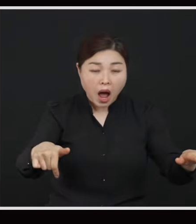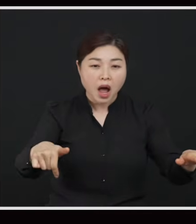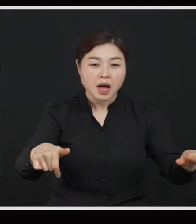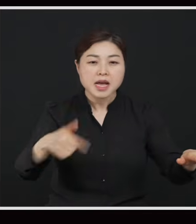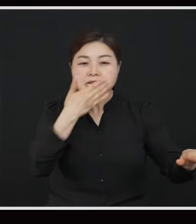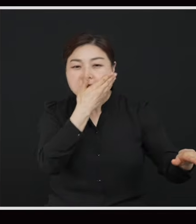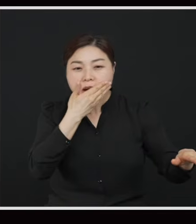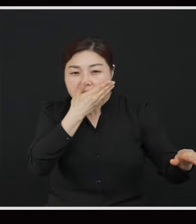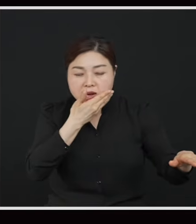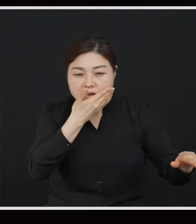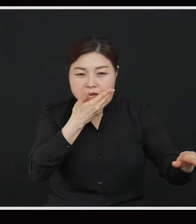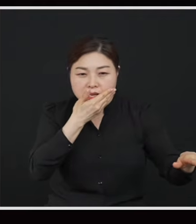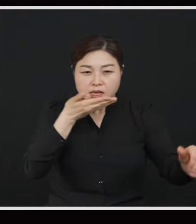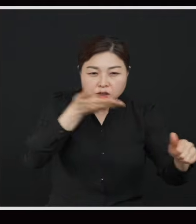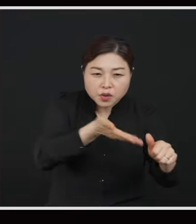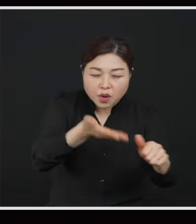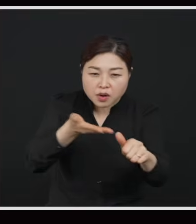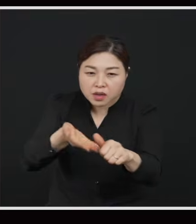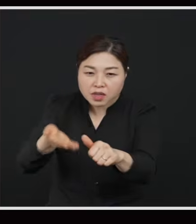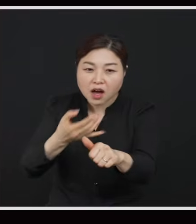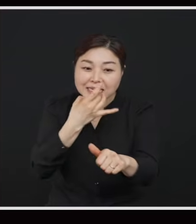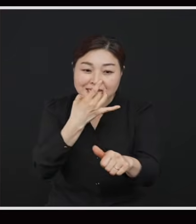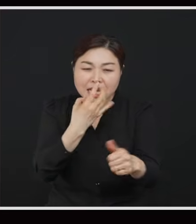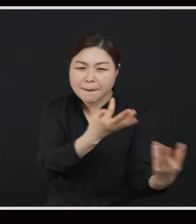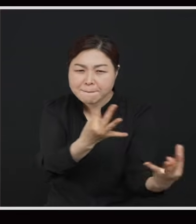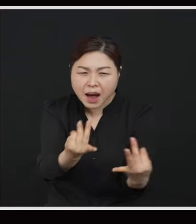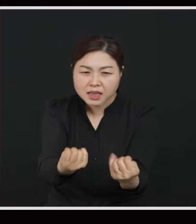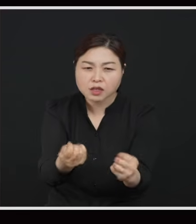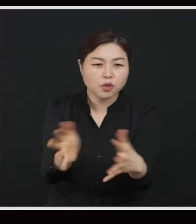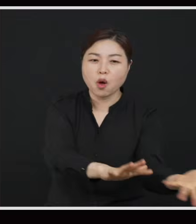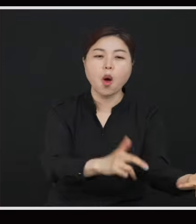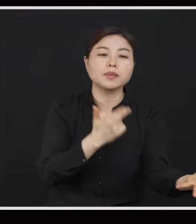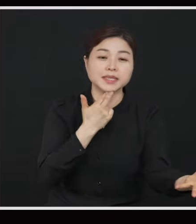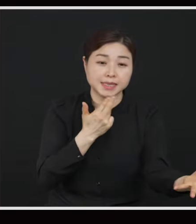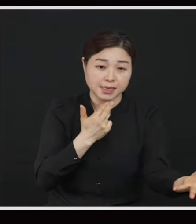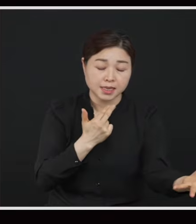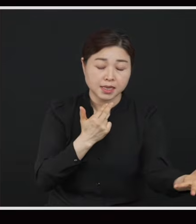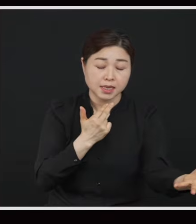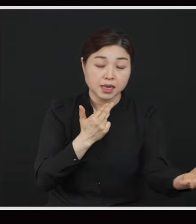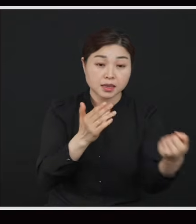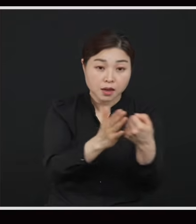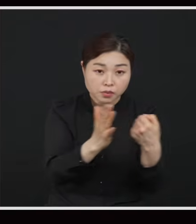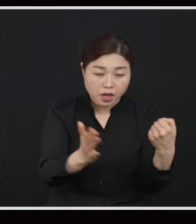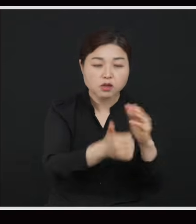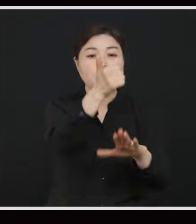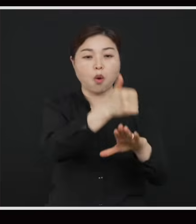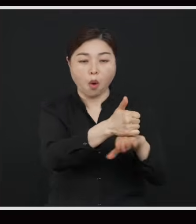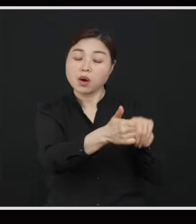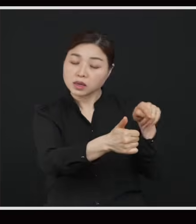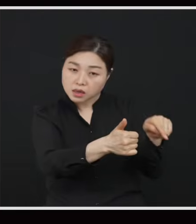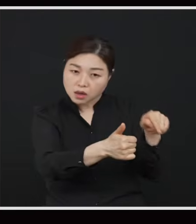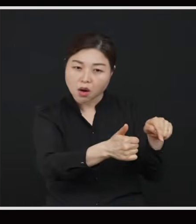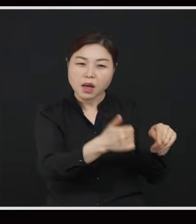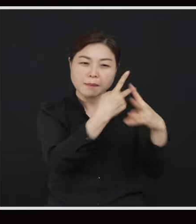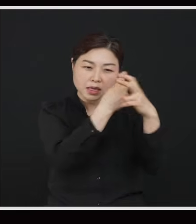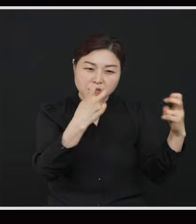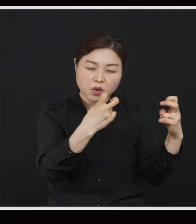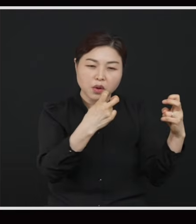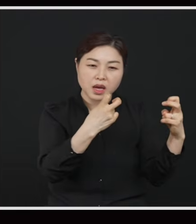많은데도 쓰러지지 않게끔. 이게 성공을 해서 멕시코의 식량 문제를 먼저 해결한 다음에, 그